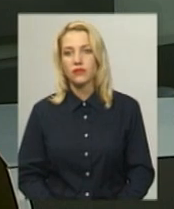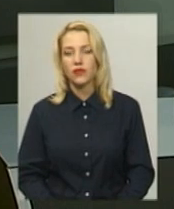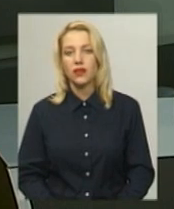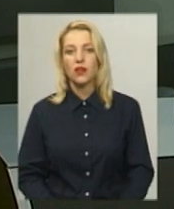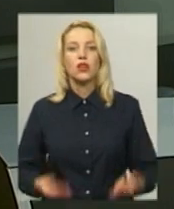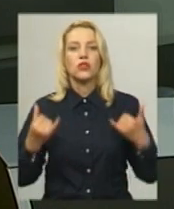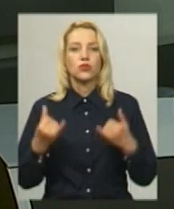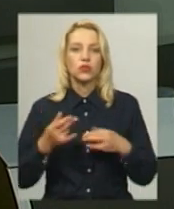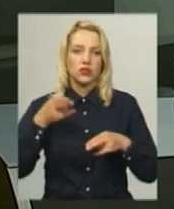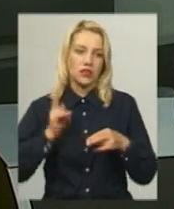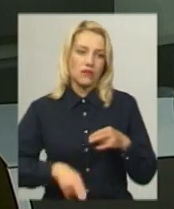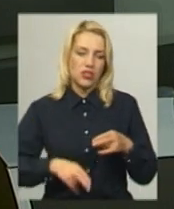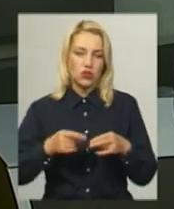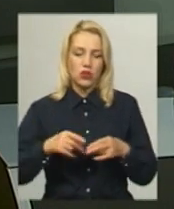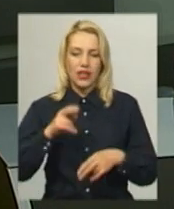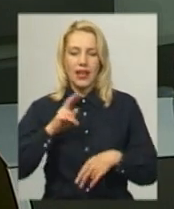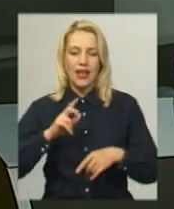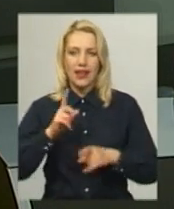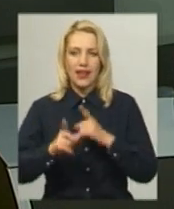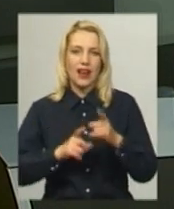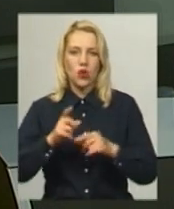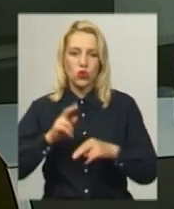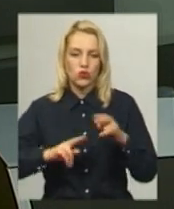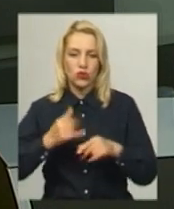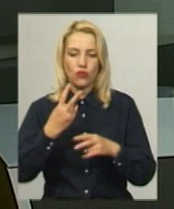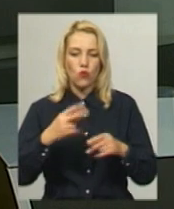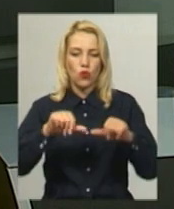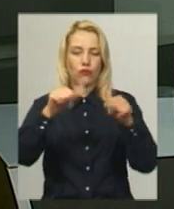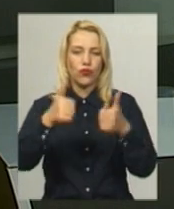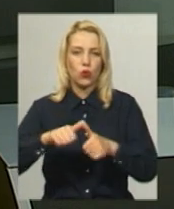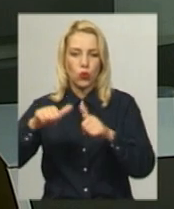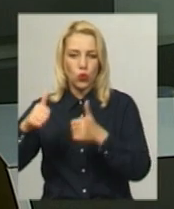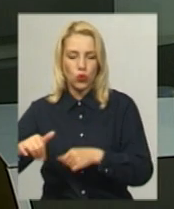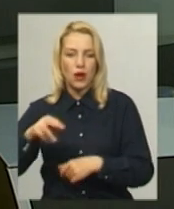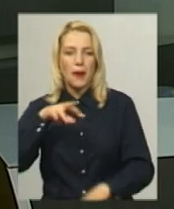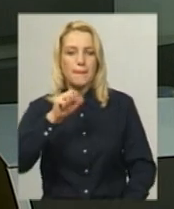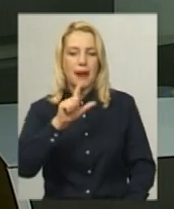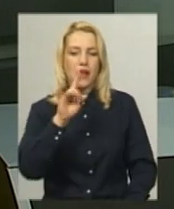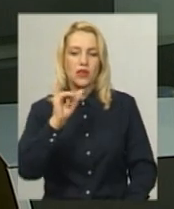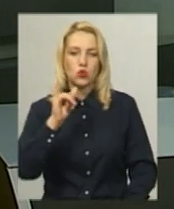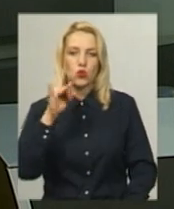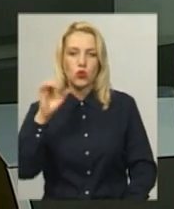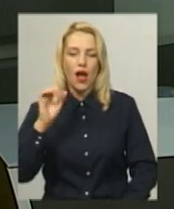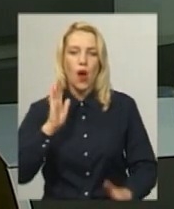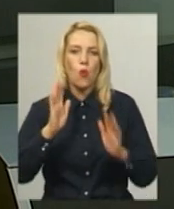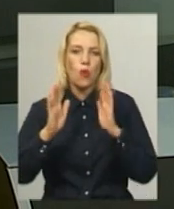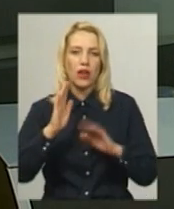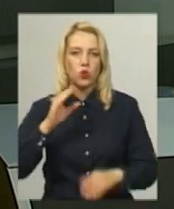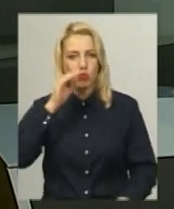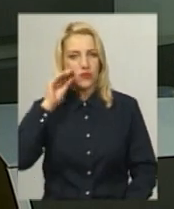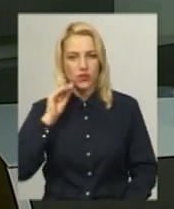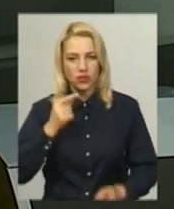Сьогодні завершили реконструкцію двох фігур Миколи Мазара у парку Шевченка в обласному центрі. Про це розповів виконавець робіт,